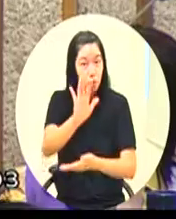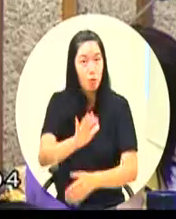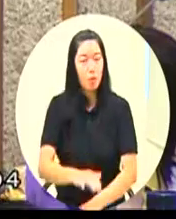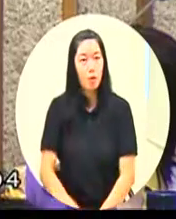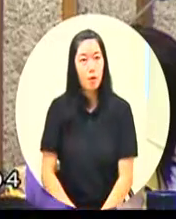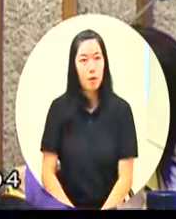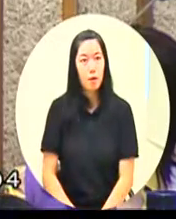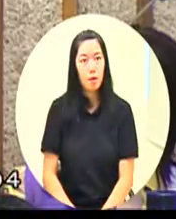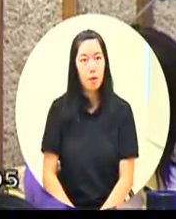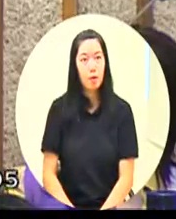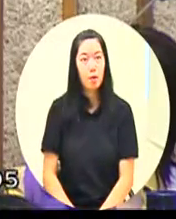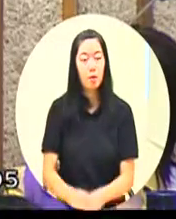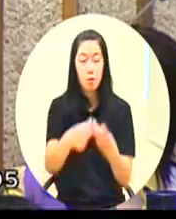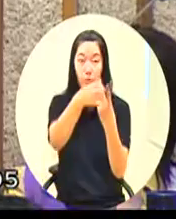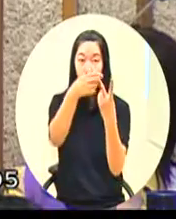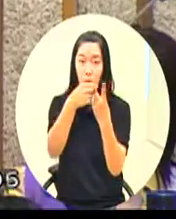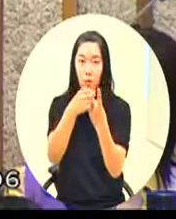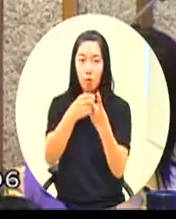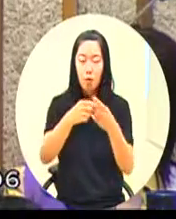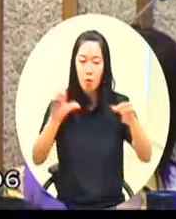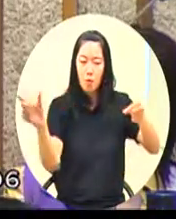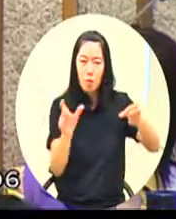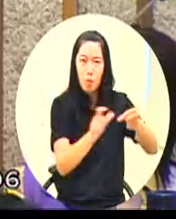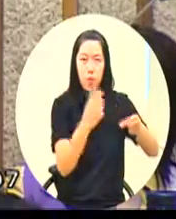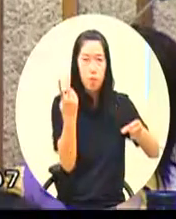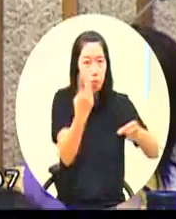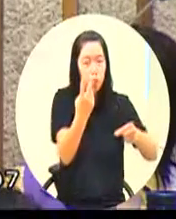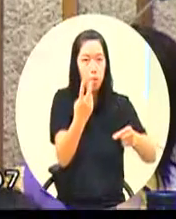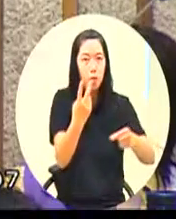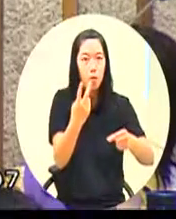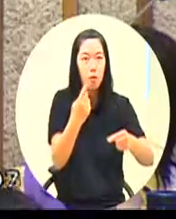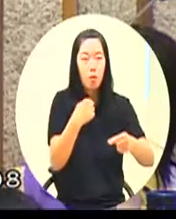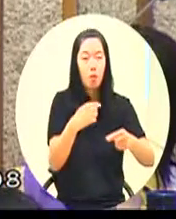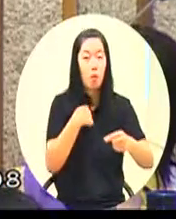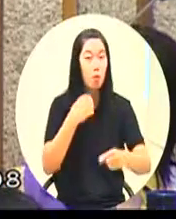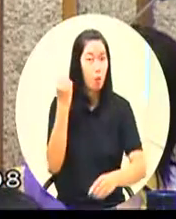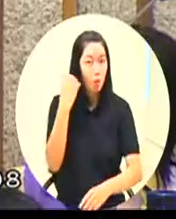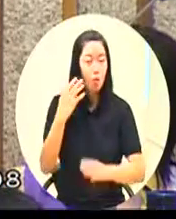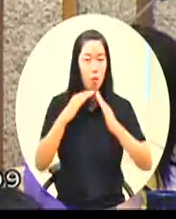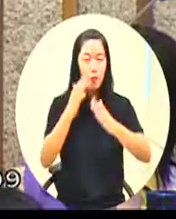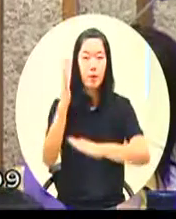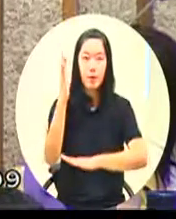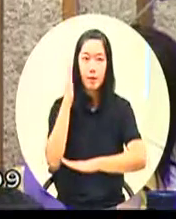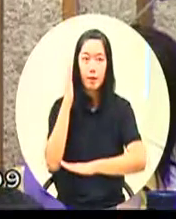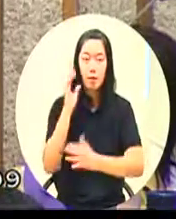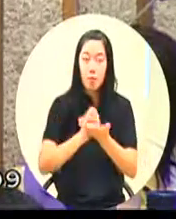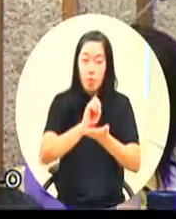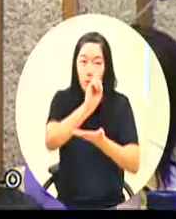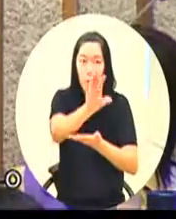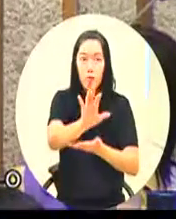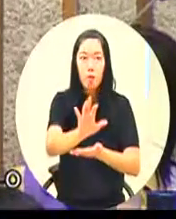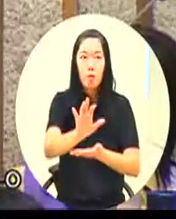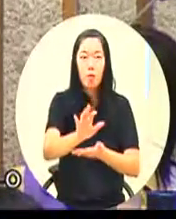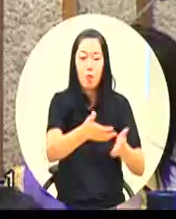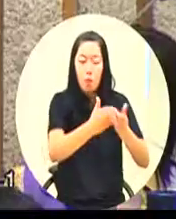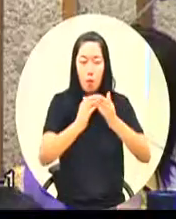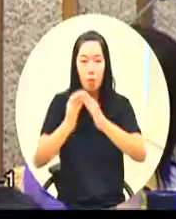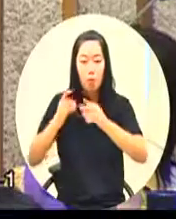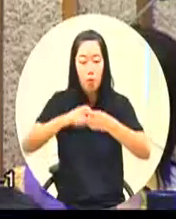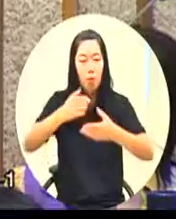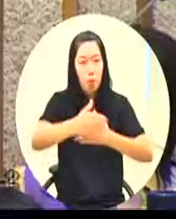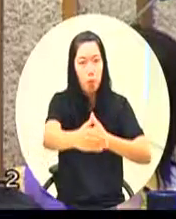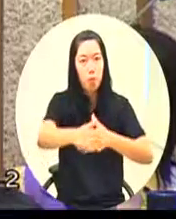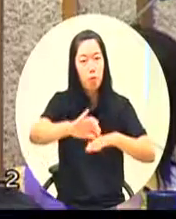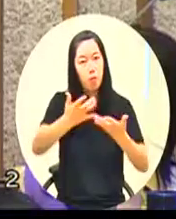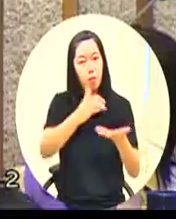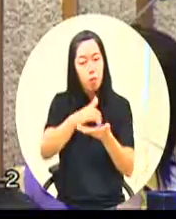个台风的话哦，整个市政府我听到的哈，整个市政府报出来的复建工程的话，可能有